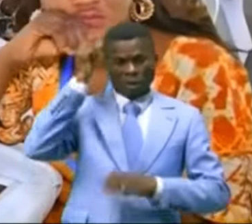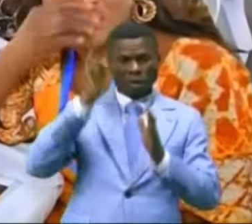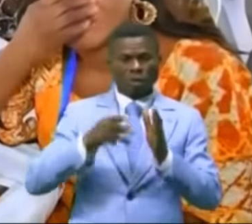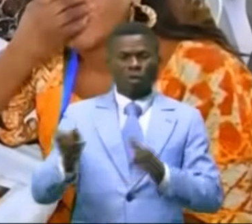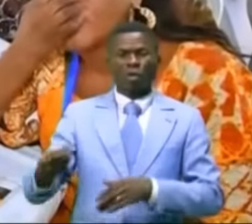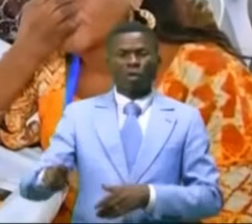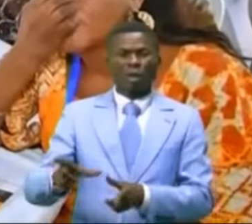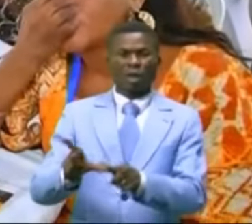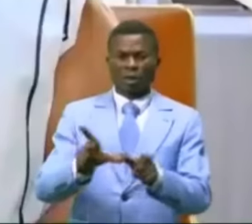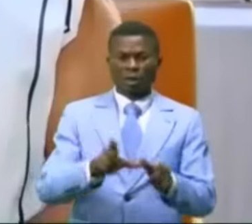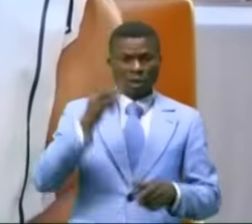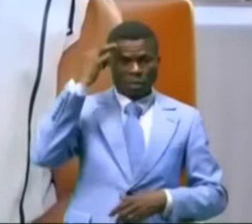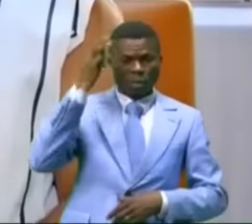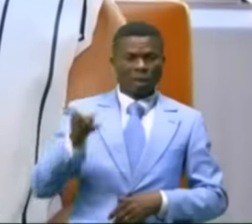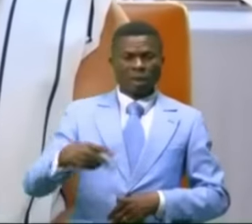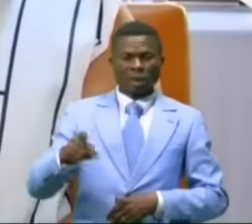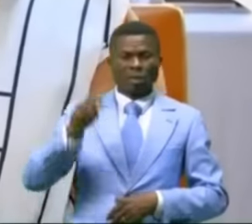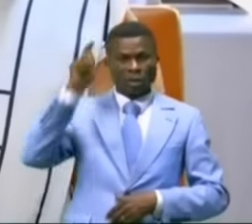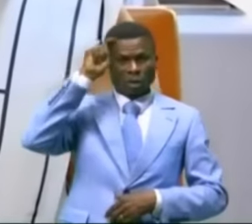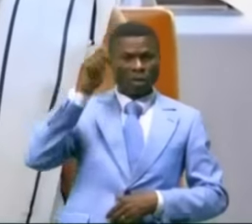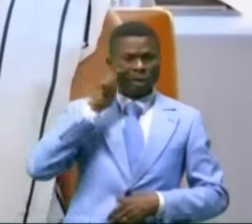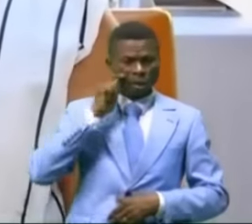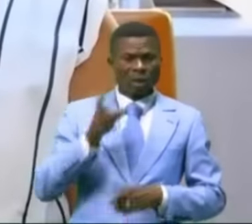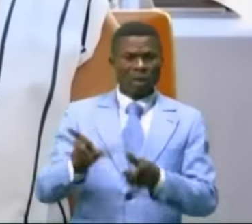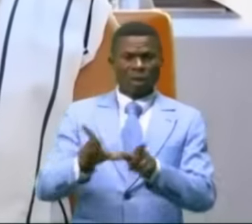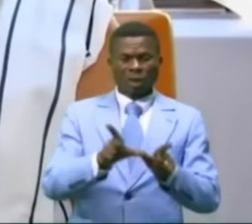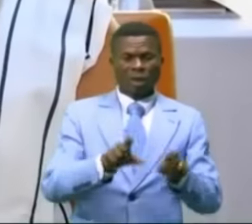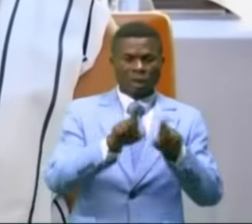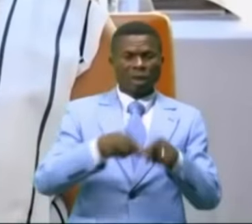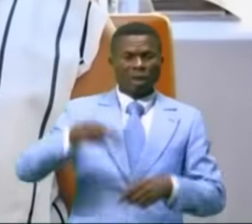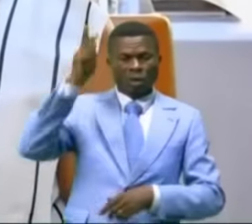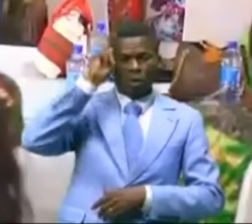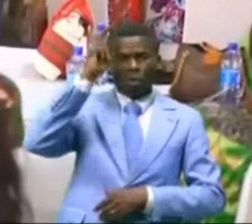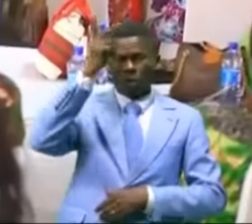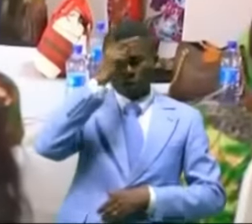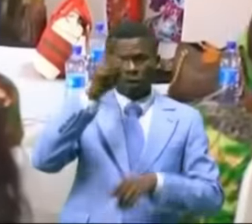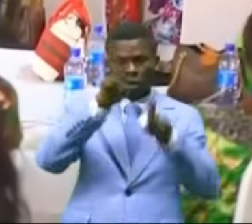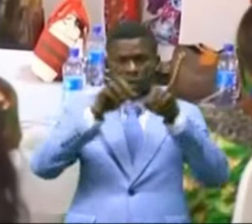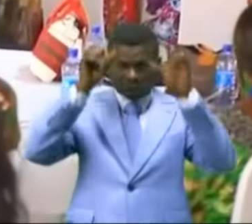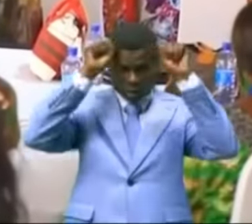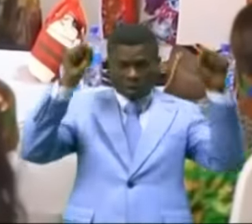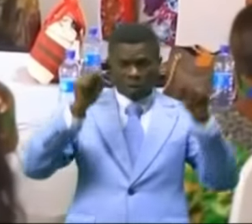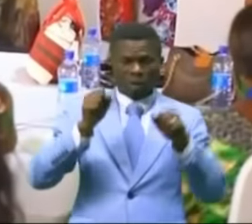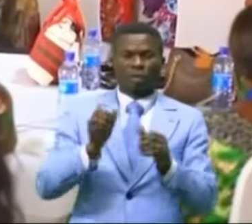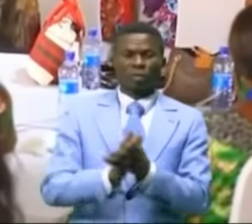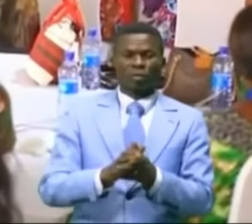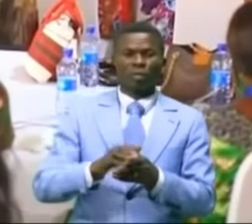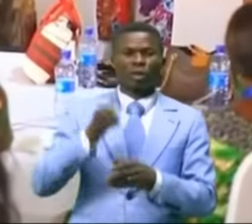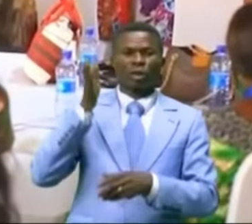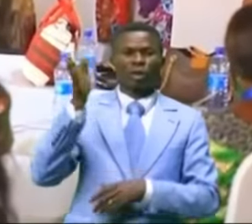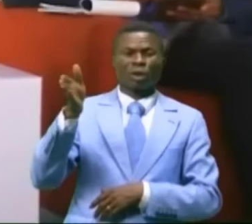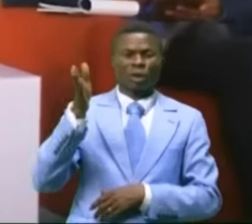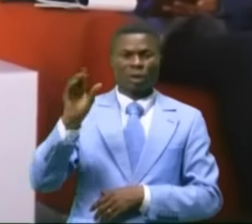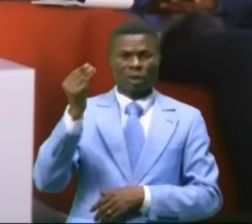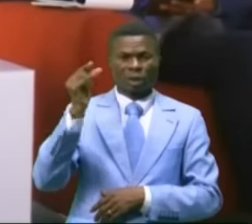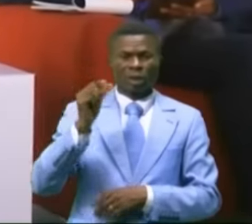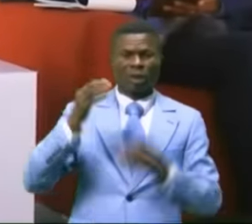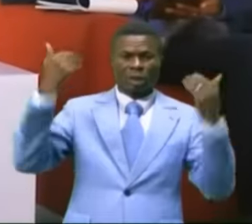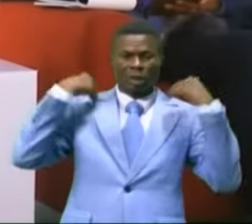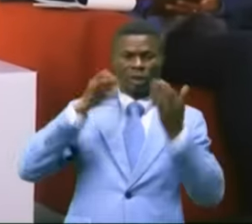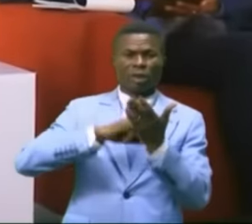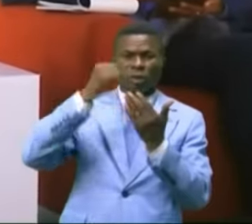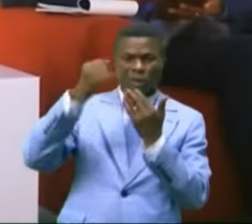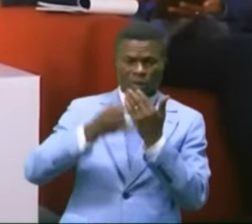Lualaba, des ministres provinciaux du genre, celle du Lualaba et du Haut-Katanga, ainsi que du président de la Chambre de Mines et le chef du projet